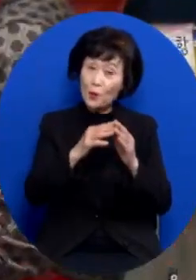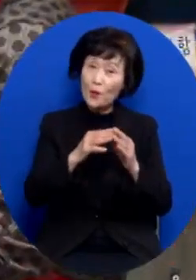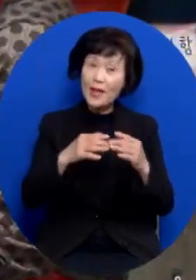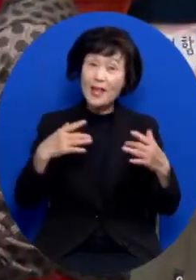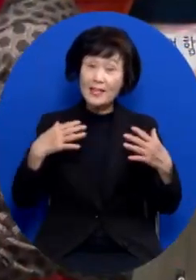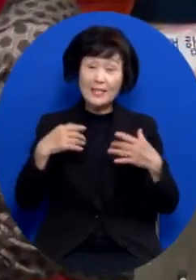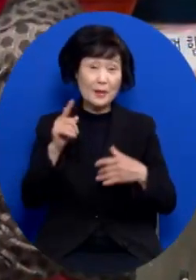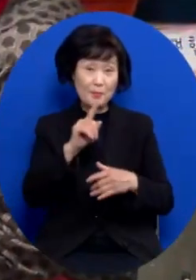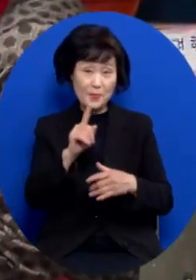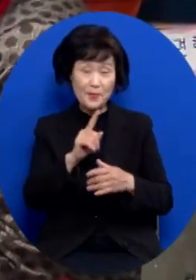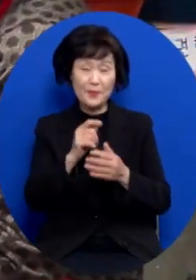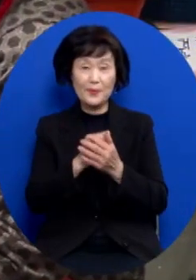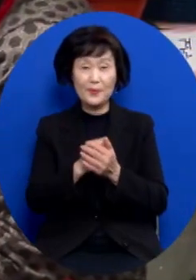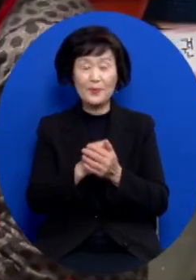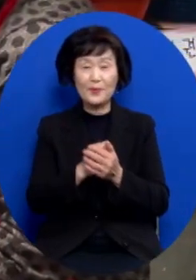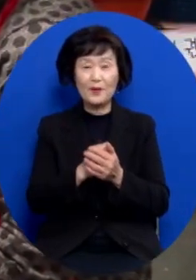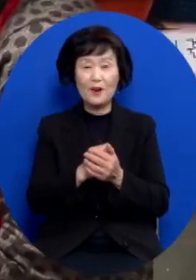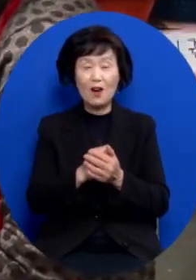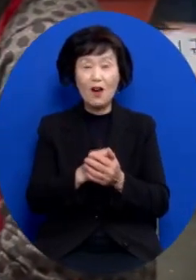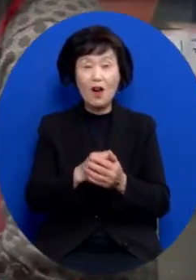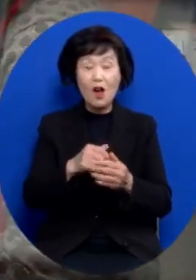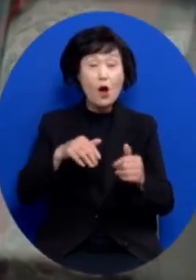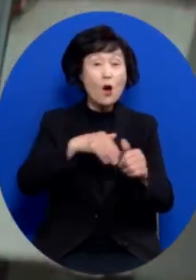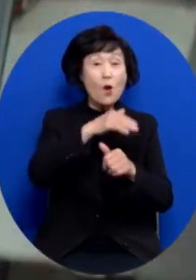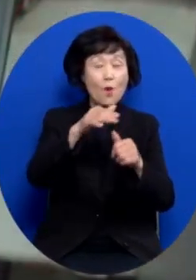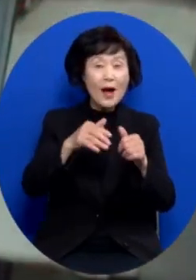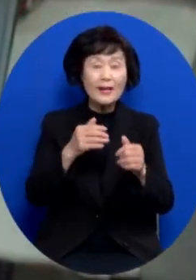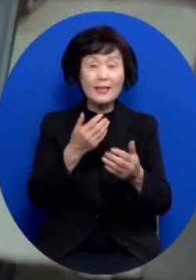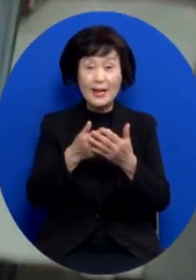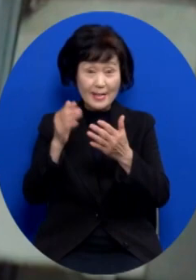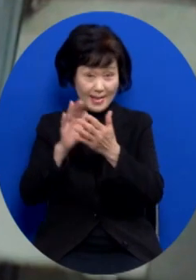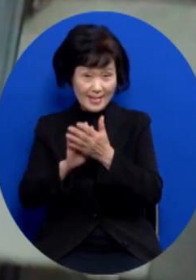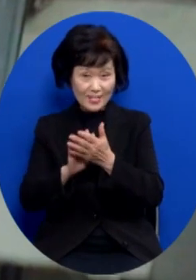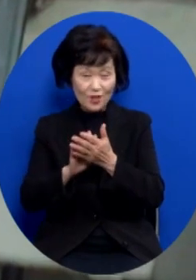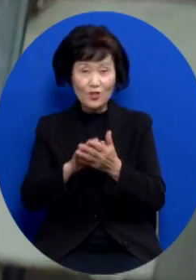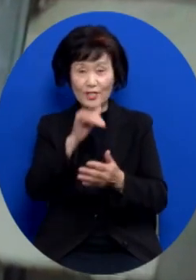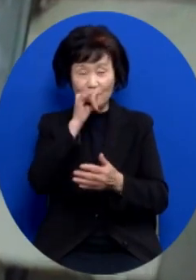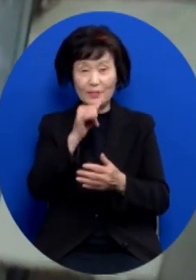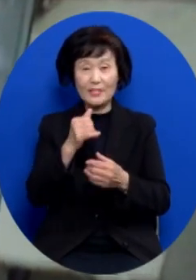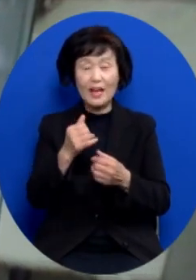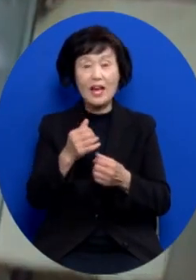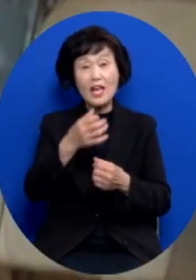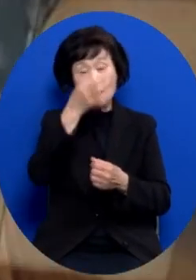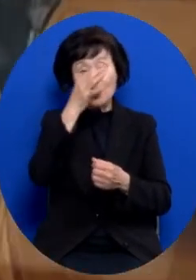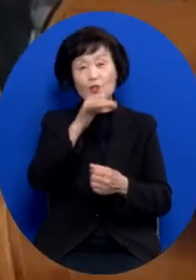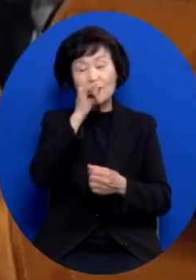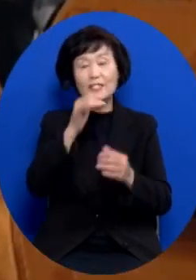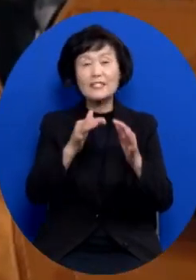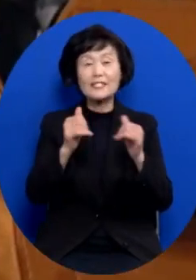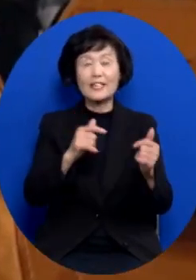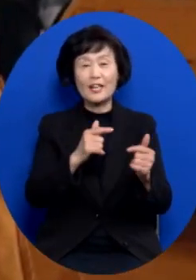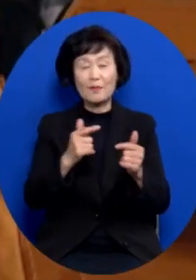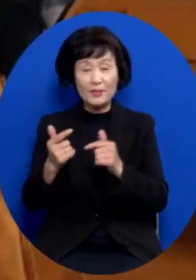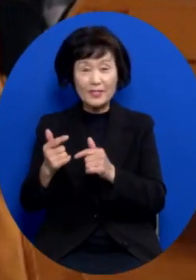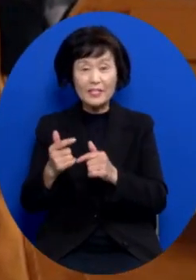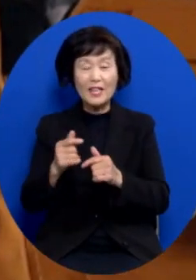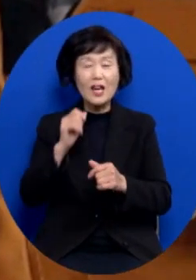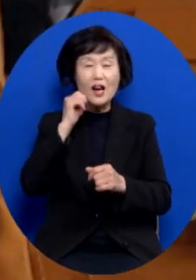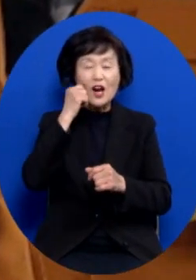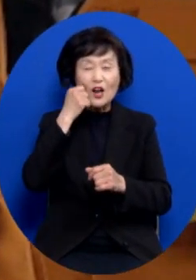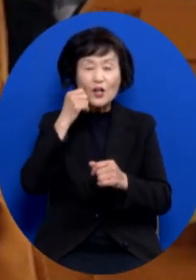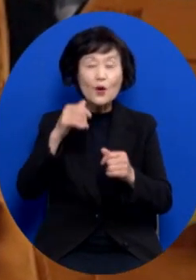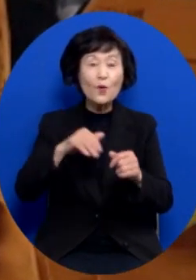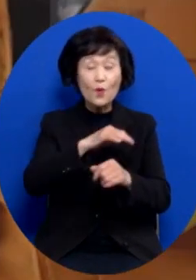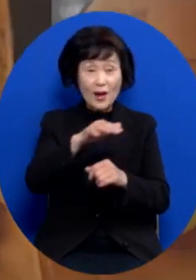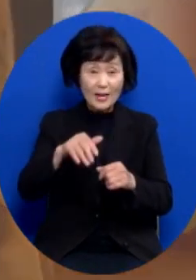자랑이라고 할 수 있는데 주거환경 개선 사항이란 것이 있습니다 은사를 가진 분들이 지역에 취약계층 특별히